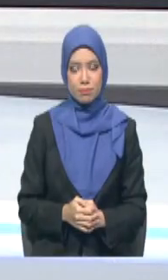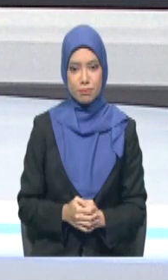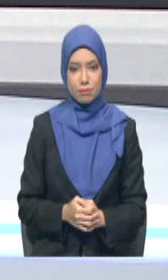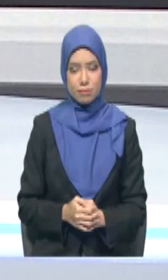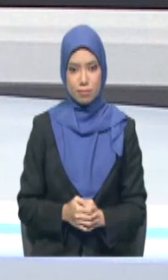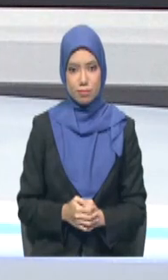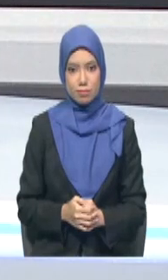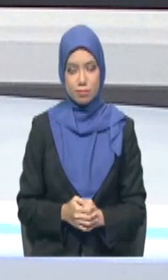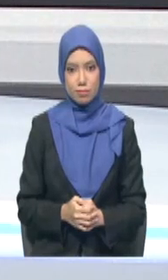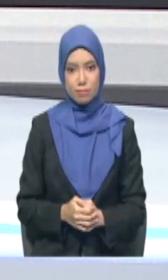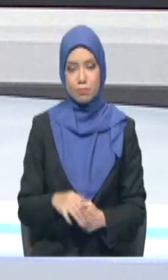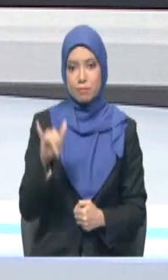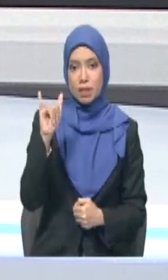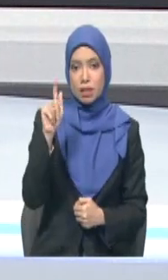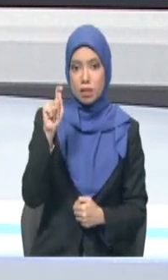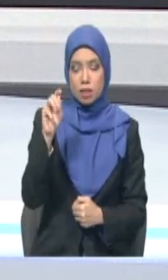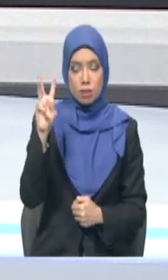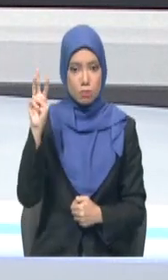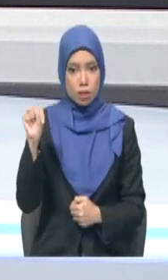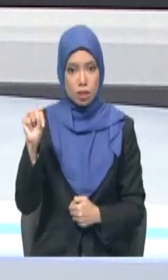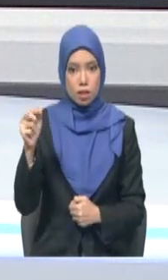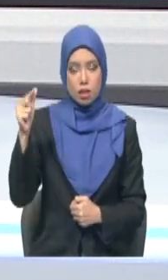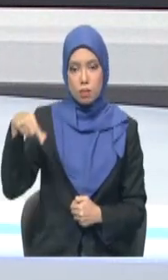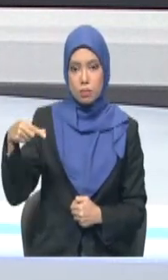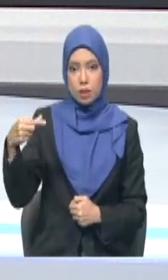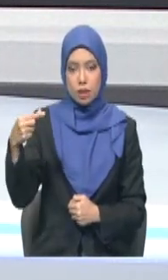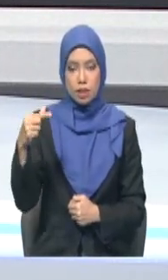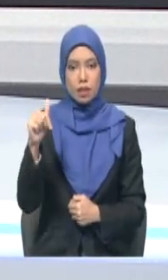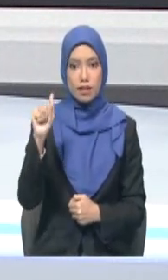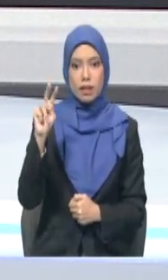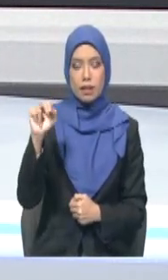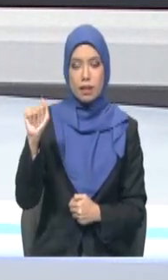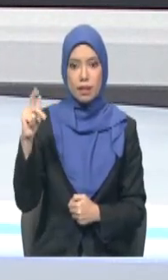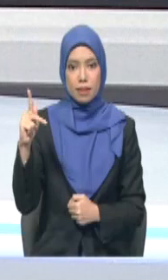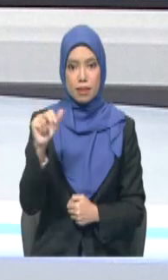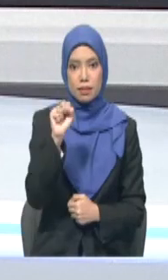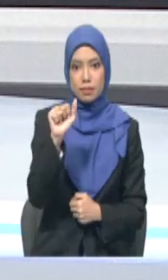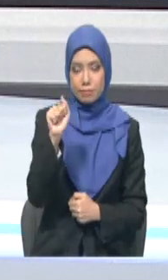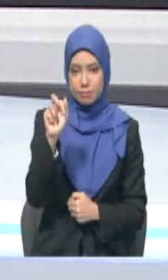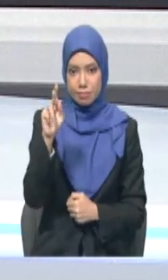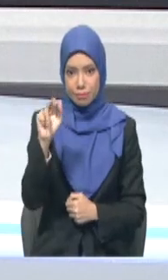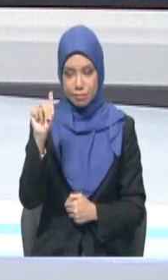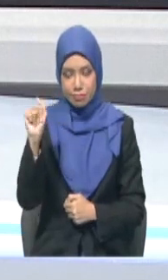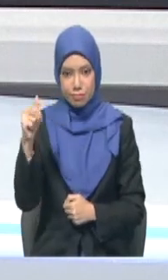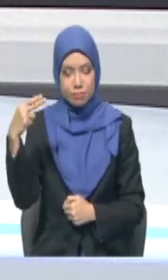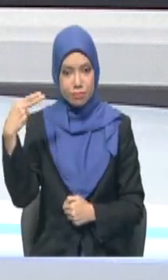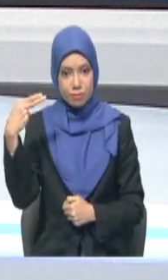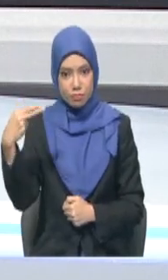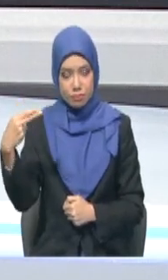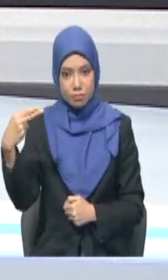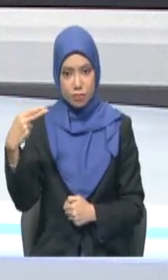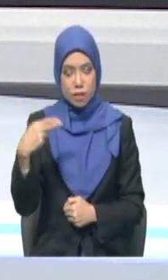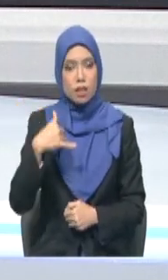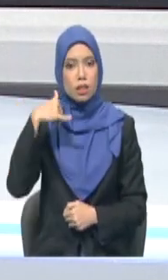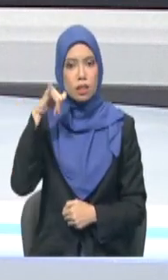sihat yang teramat Mulia Paduka seri pengiran anak isteri pengiran anak Sarah binti pengiran Haji salh abrahaman